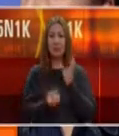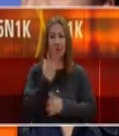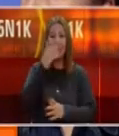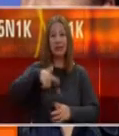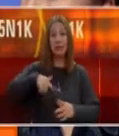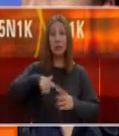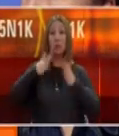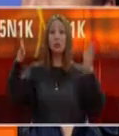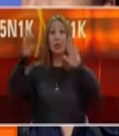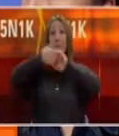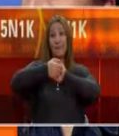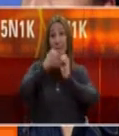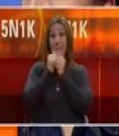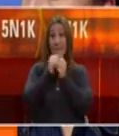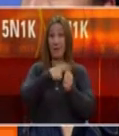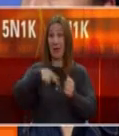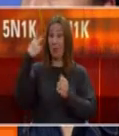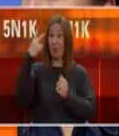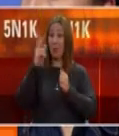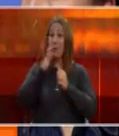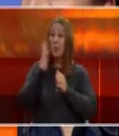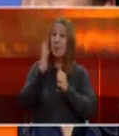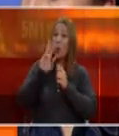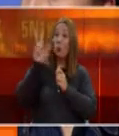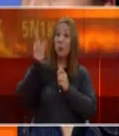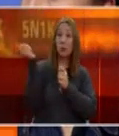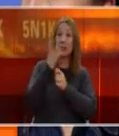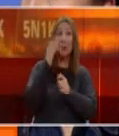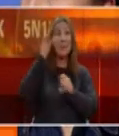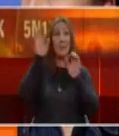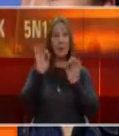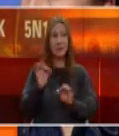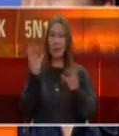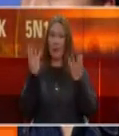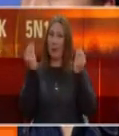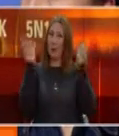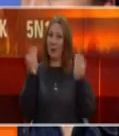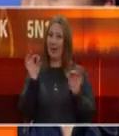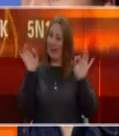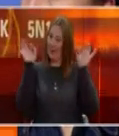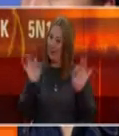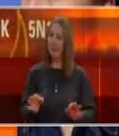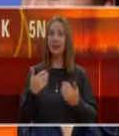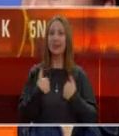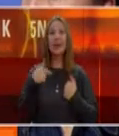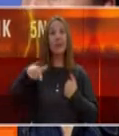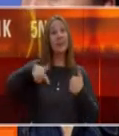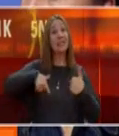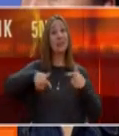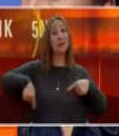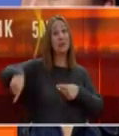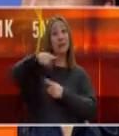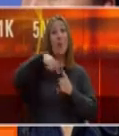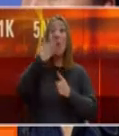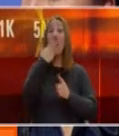ile 5 yıl boyunca okul sütü programı uyguladık. Şimdi tabii devlet başladınca ne iyi oldu, iyi ki başladı. Şimdi İzmir'de okul